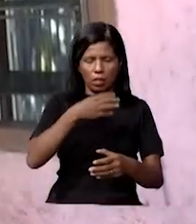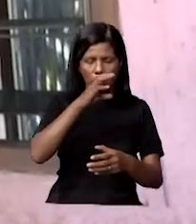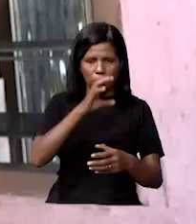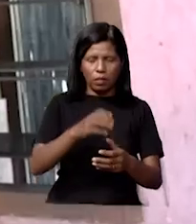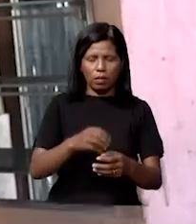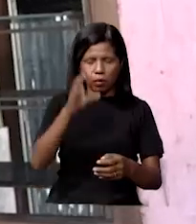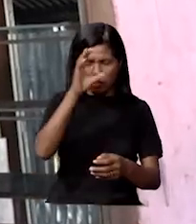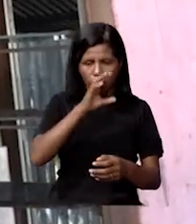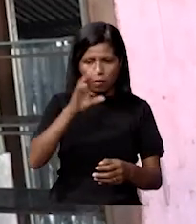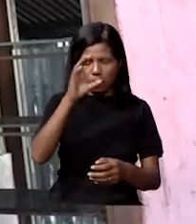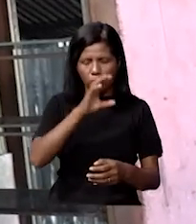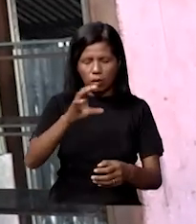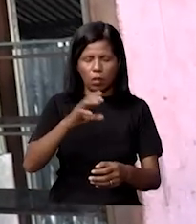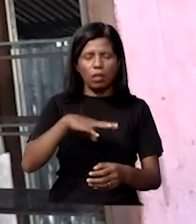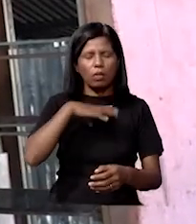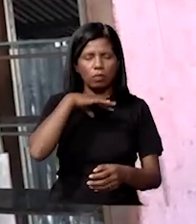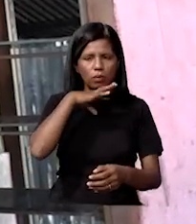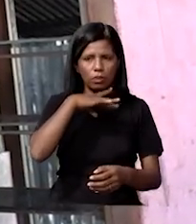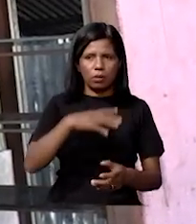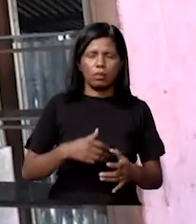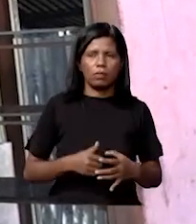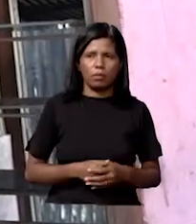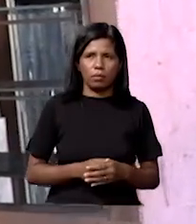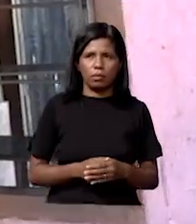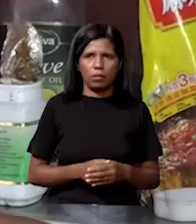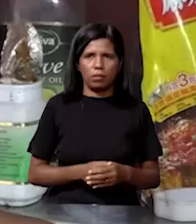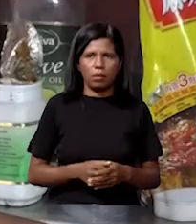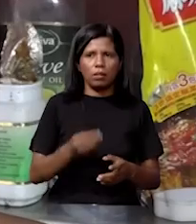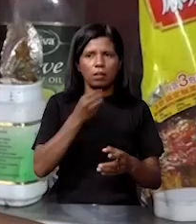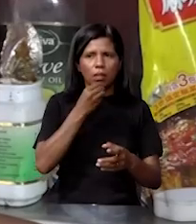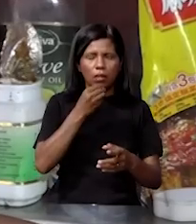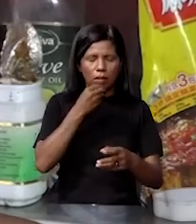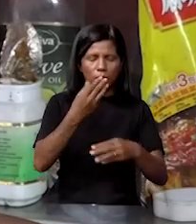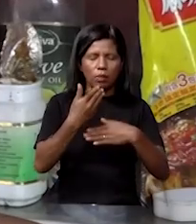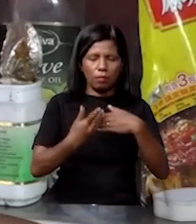sampah hili besiator. Hemu idane hanopan rua